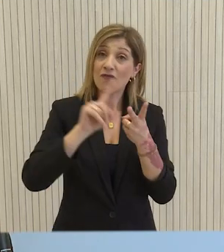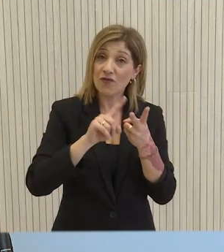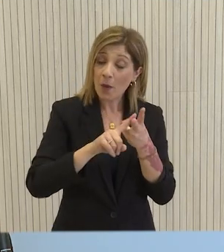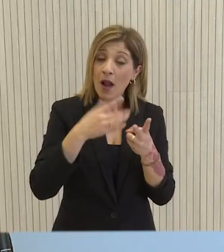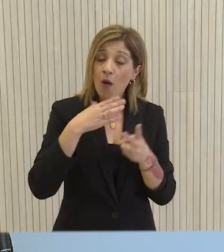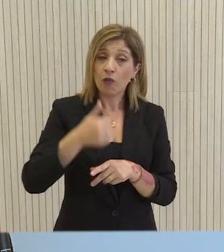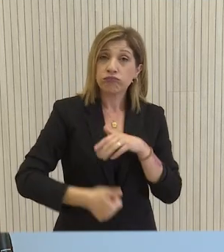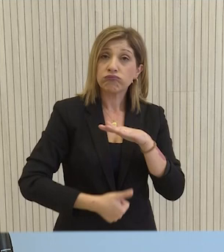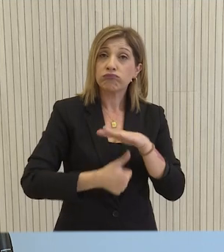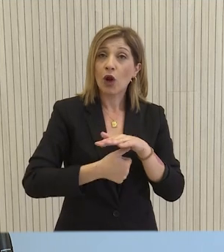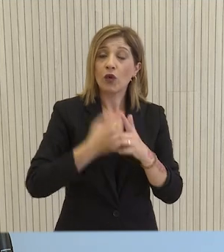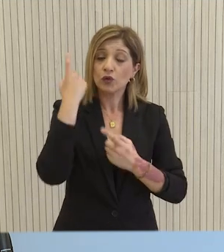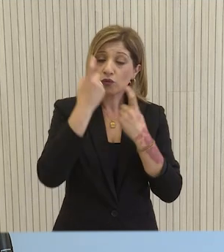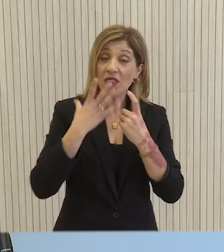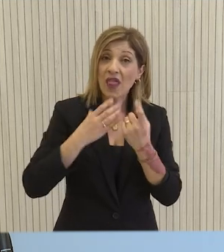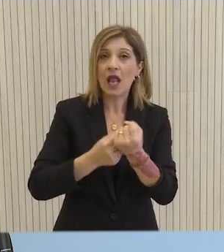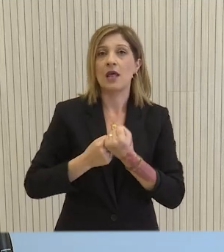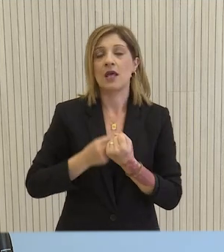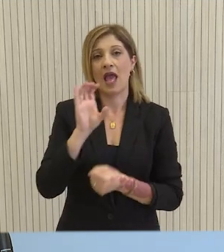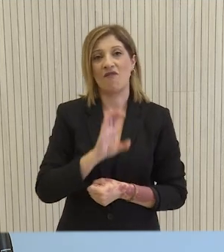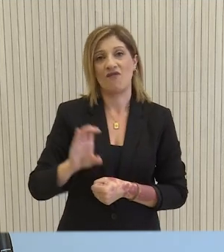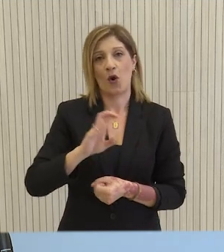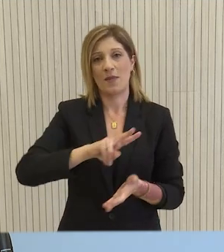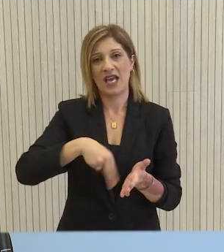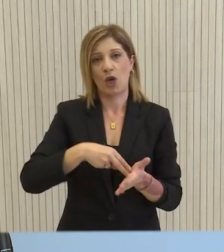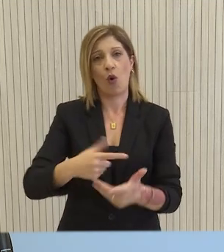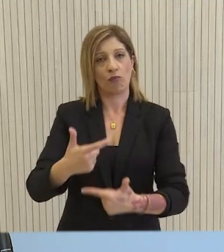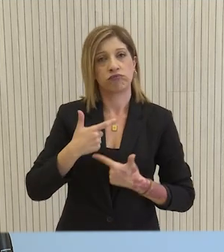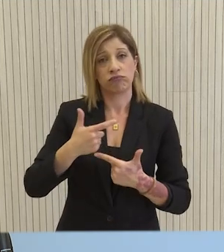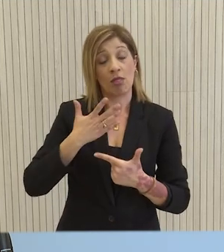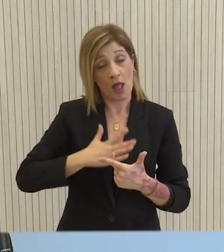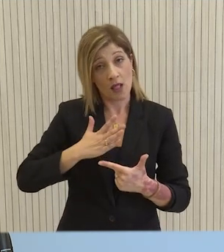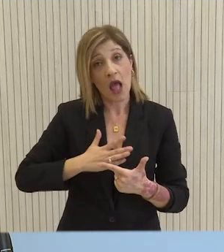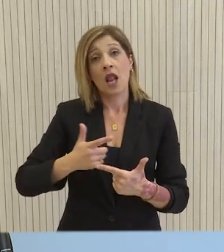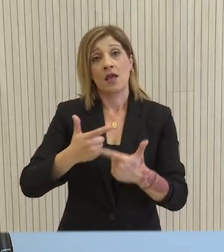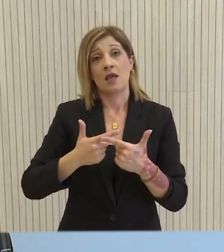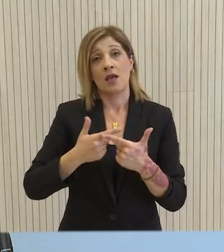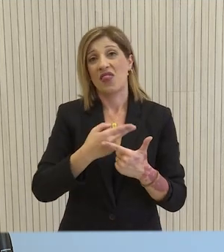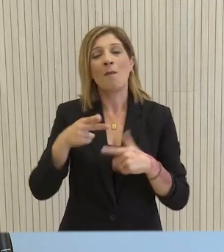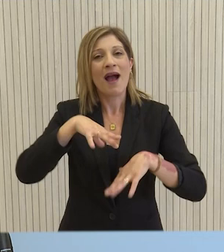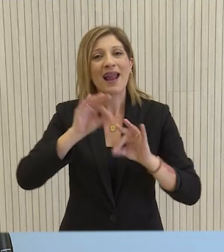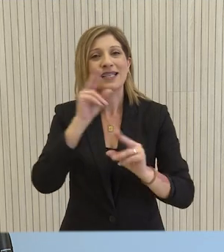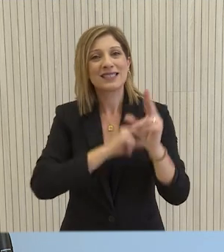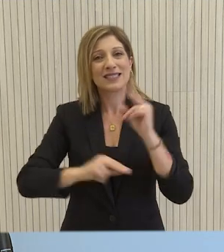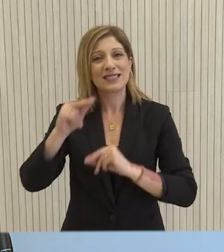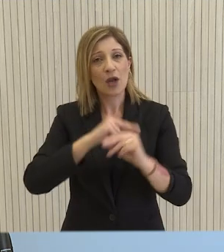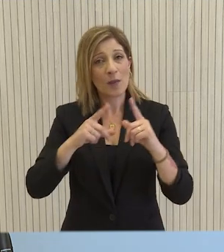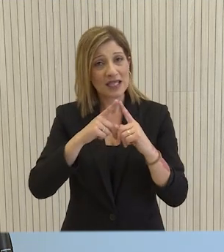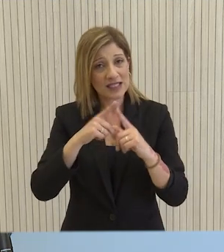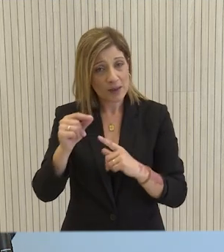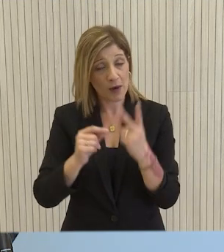πρωτοβουλία του Πρόεδρου της Δημοκρατίας για ενεργότερη εμπλοκή της Ευρωπαϊκής Ένωσης στις προσπάθειες για επανέναρξη των διαπραγματεύσεων με συγκεκριμένη